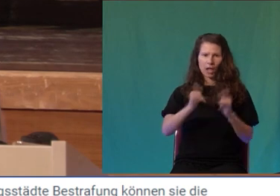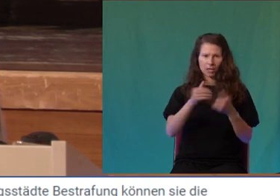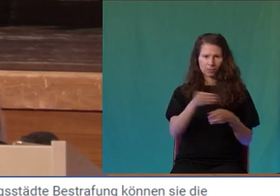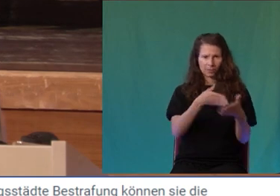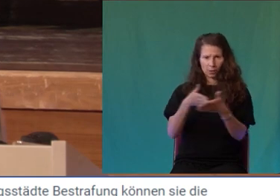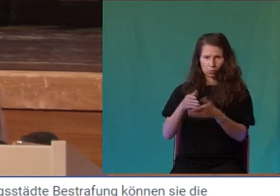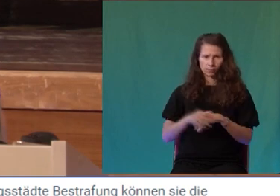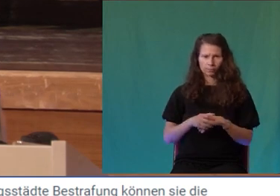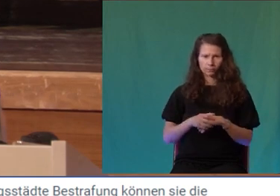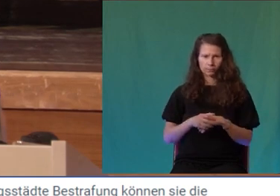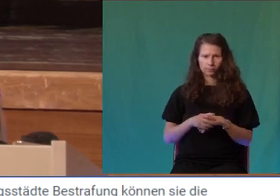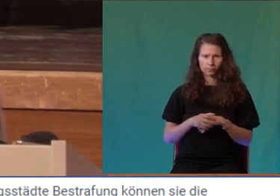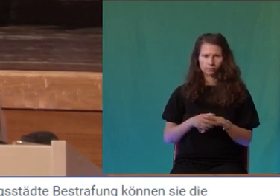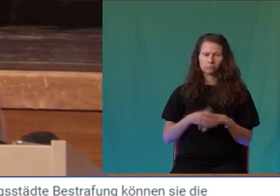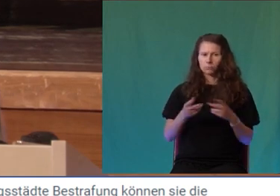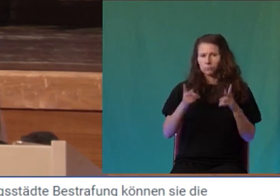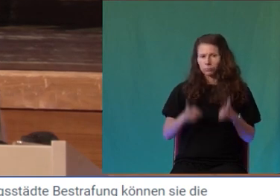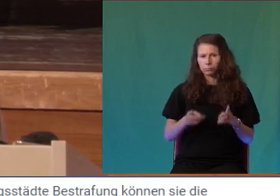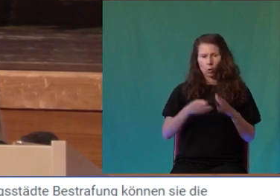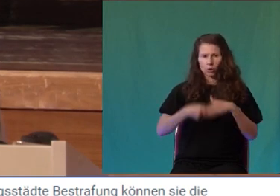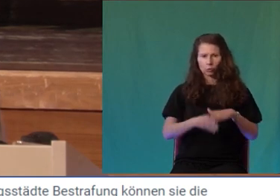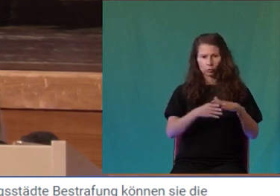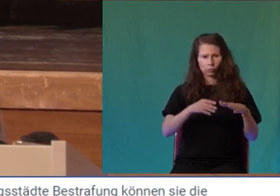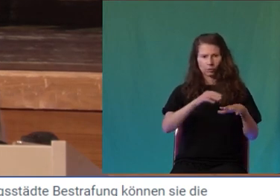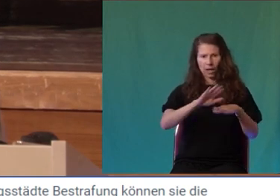Behinderung und Vernetzung bestehende Unterstützungsangebote